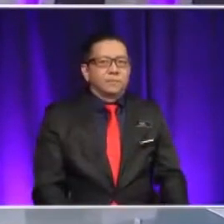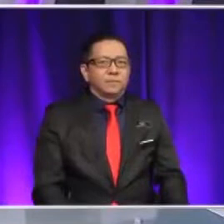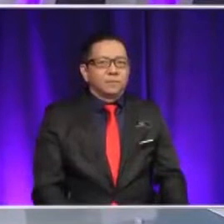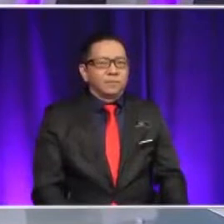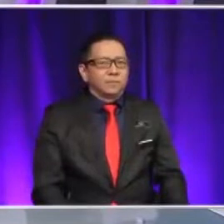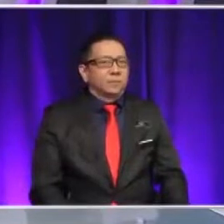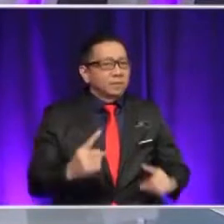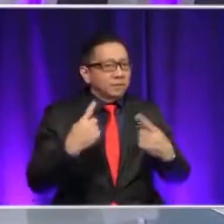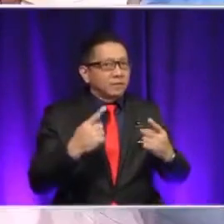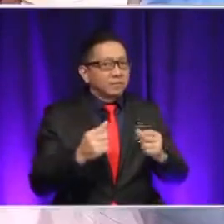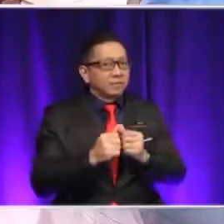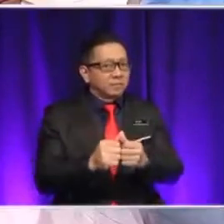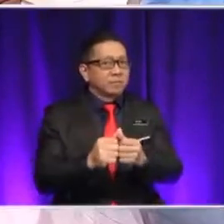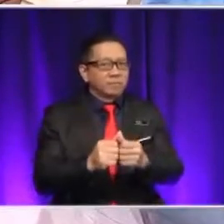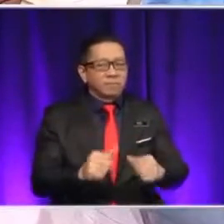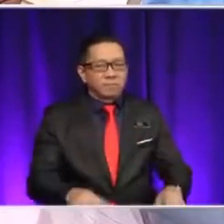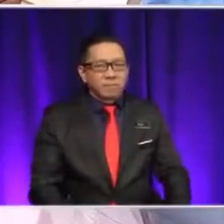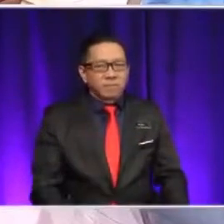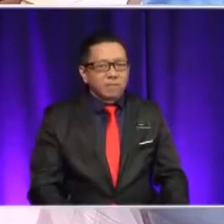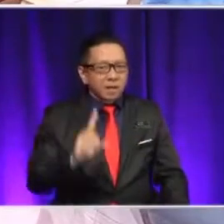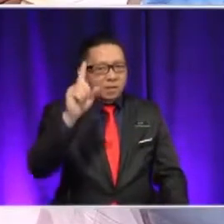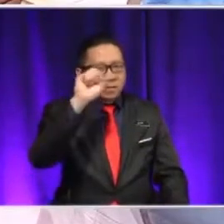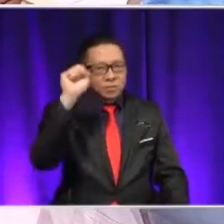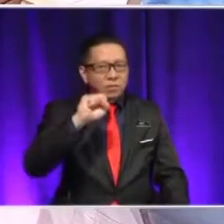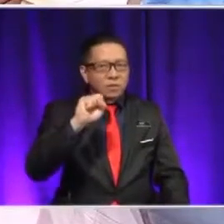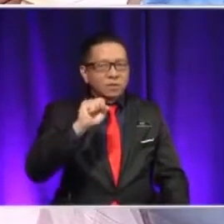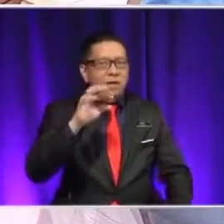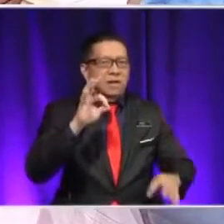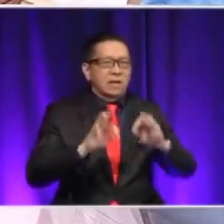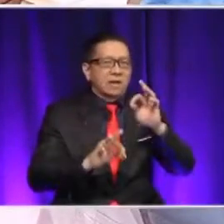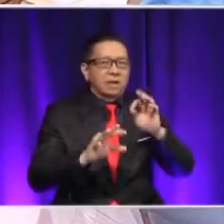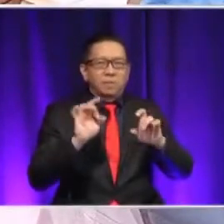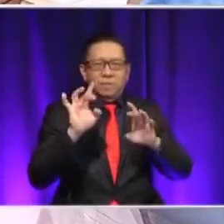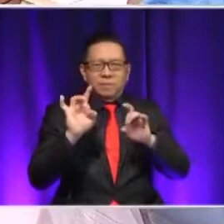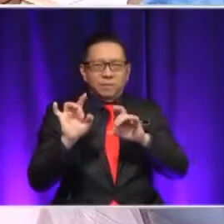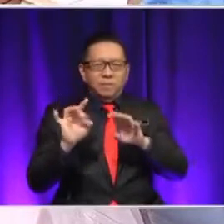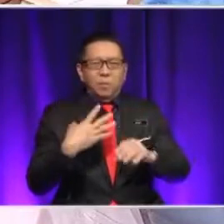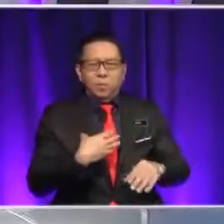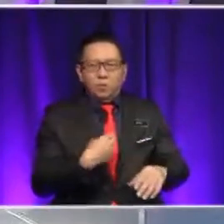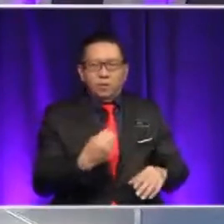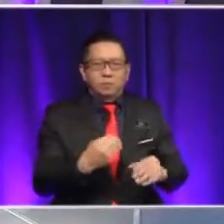cuma kita boleh keluar lagi soalnya kalau yang macem-macem